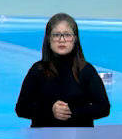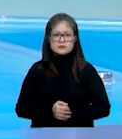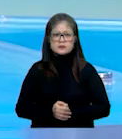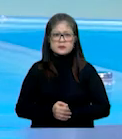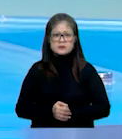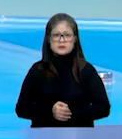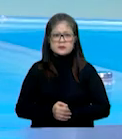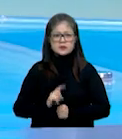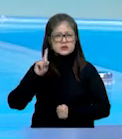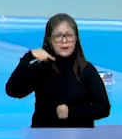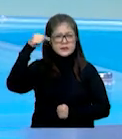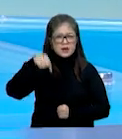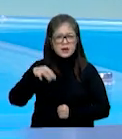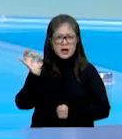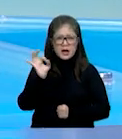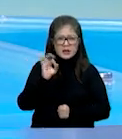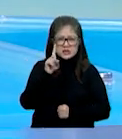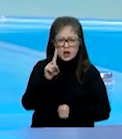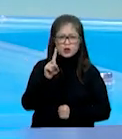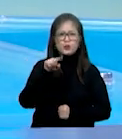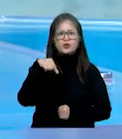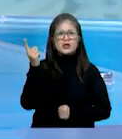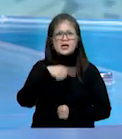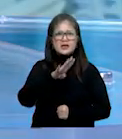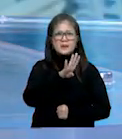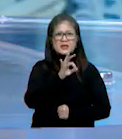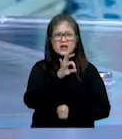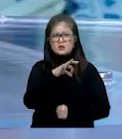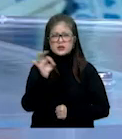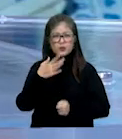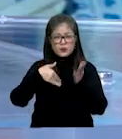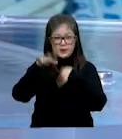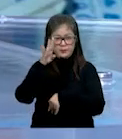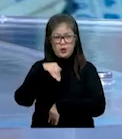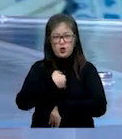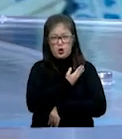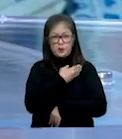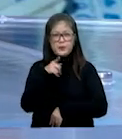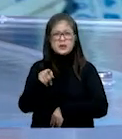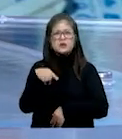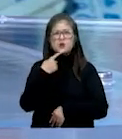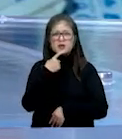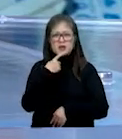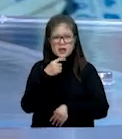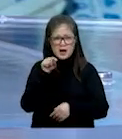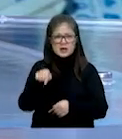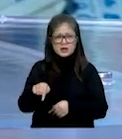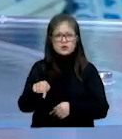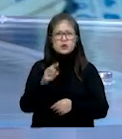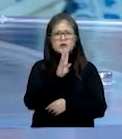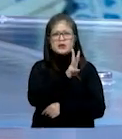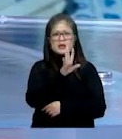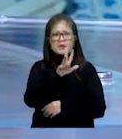Tapi sehingga kini belum ada satupun warga dari 400-an korban pinjaman fiktif yang melapor ke Polres Garut. Namun 358 warga sudah